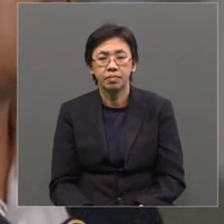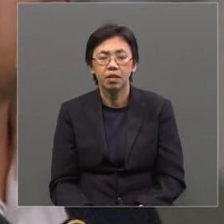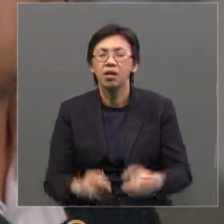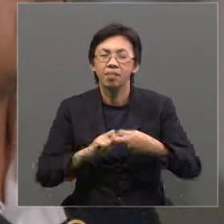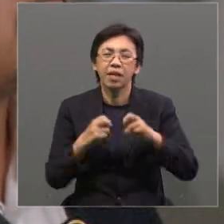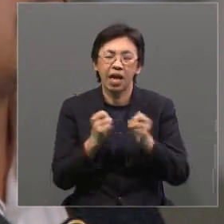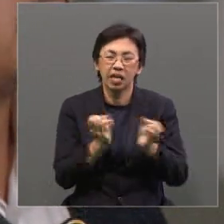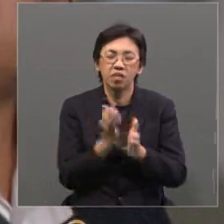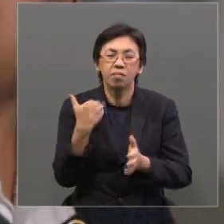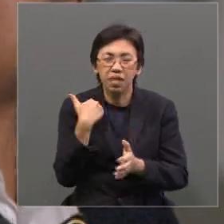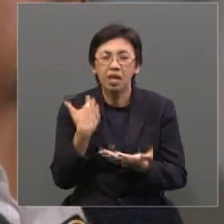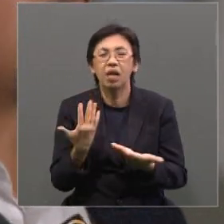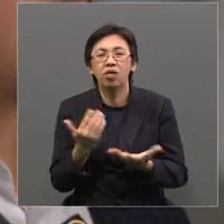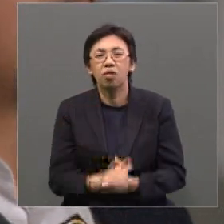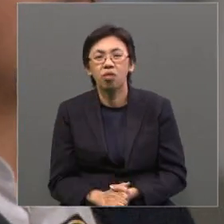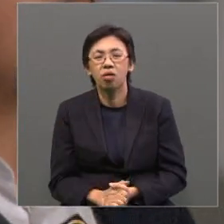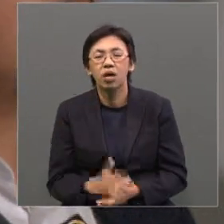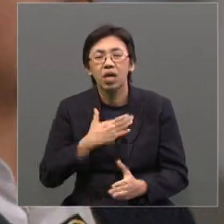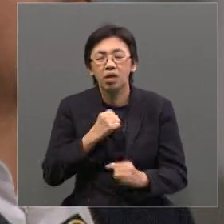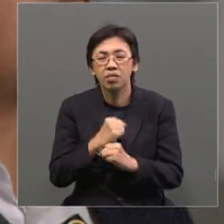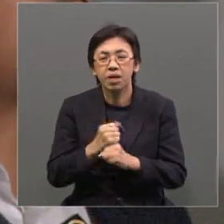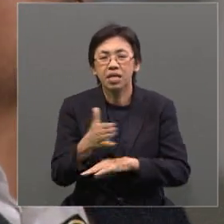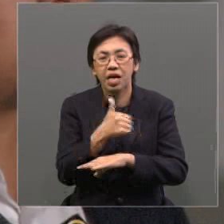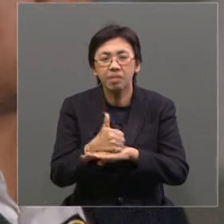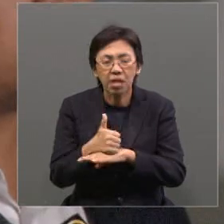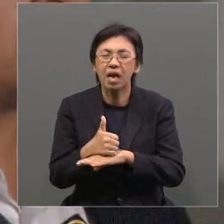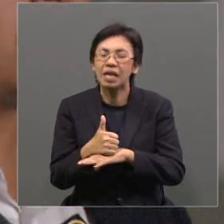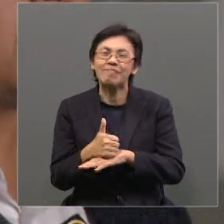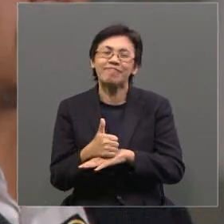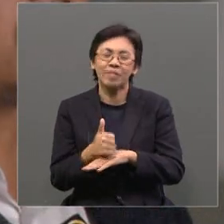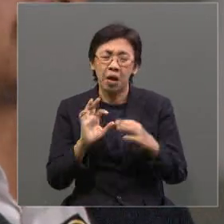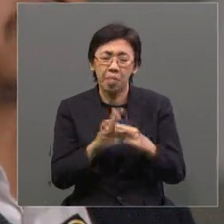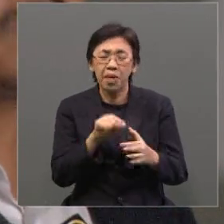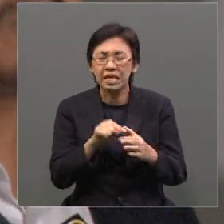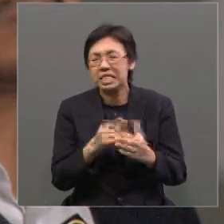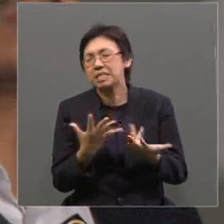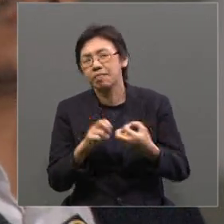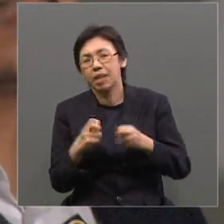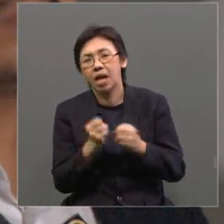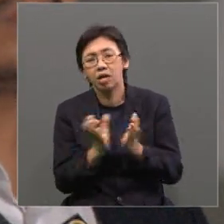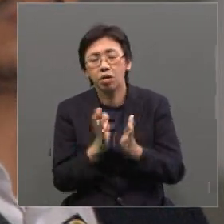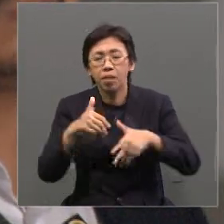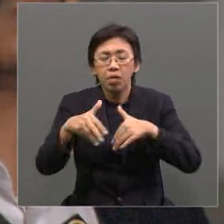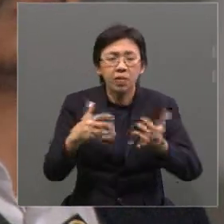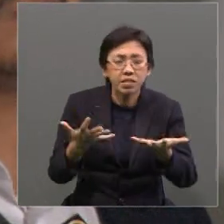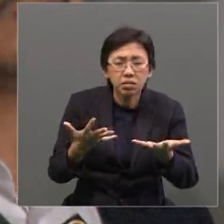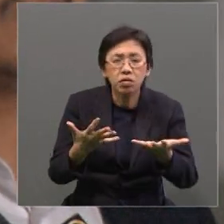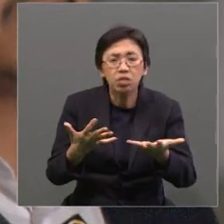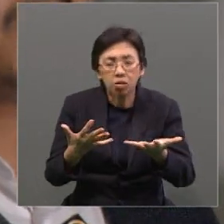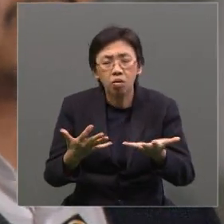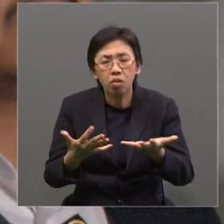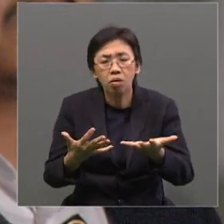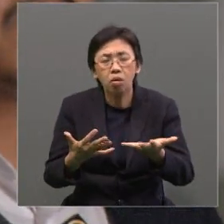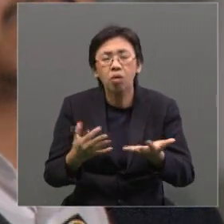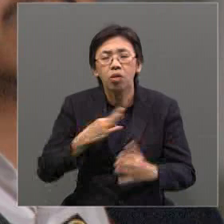แล้วเราก็มาอยู่ในแวดวงการเมืองใช่ไหมมันก็กระทบอยู่แล้วอะไรเงี้ยก็แต่โชคดีที่ผู้ใหญ่ทุกคนก็เมตตาแล้วก็มั่นใจในตัวผม